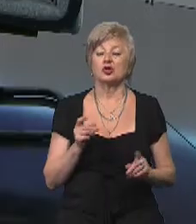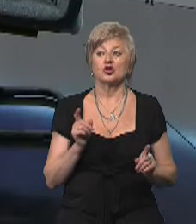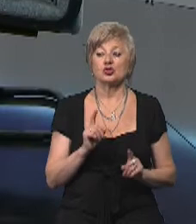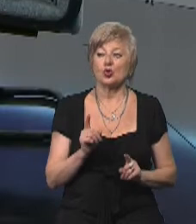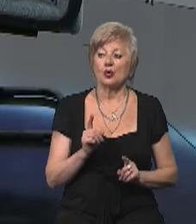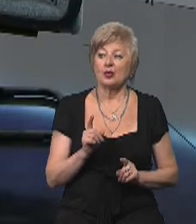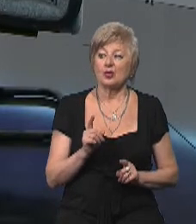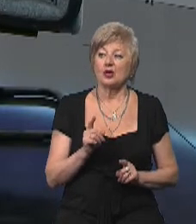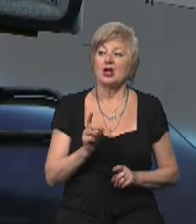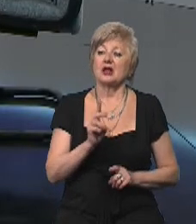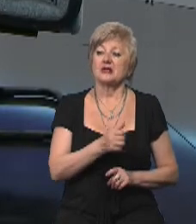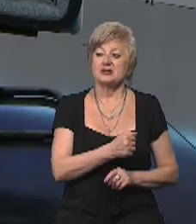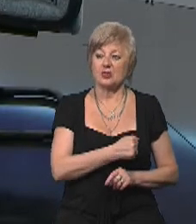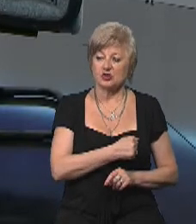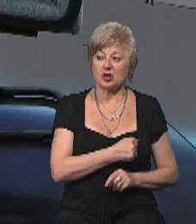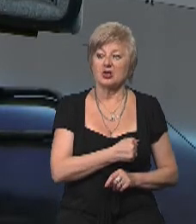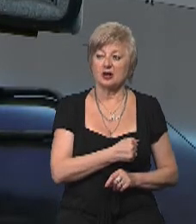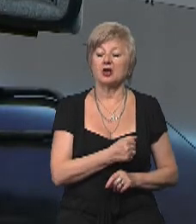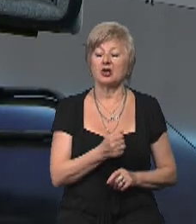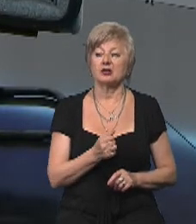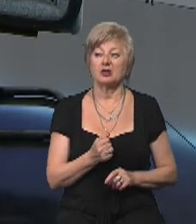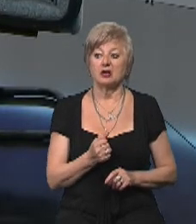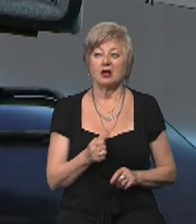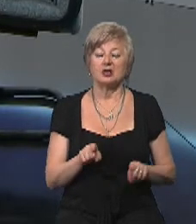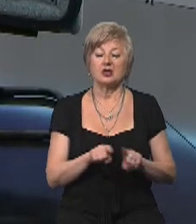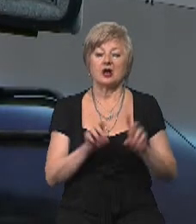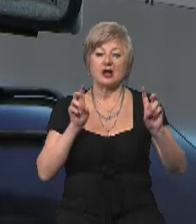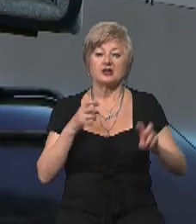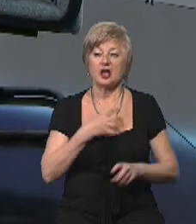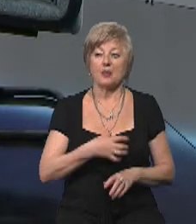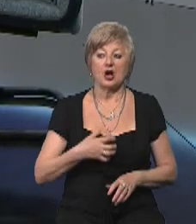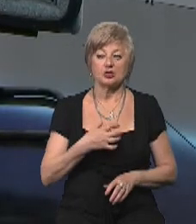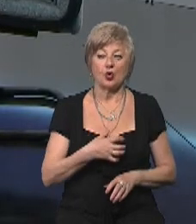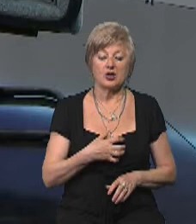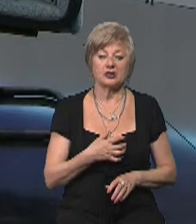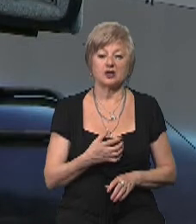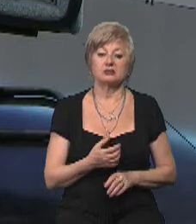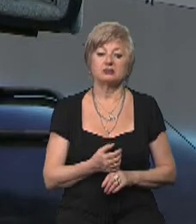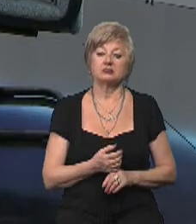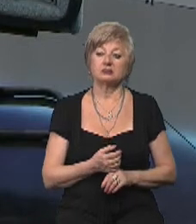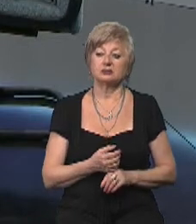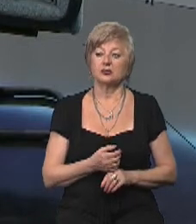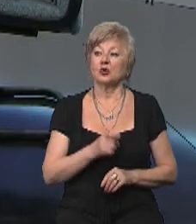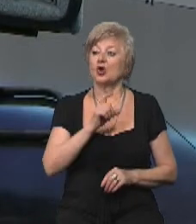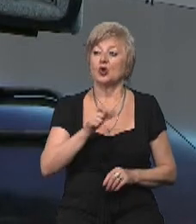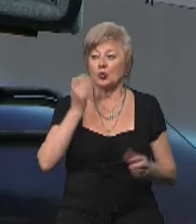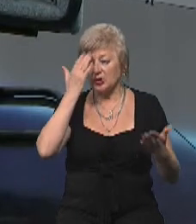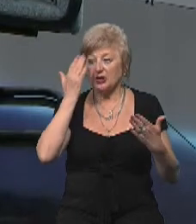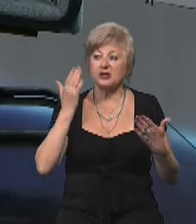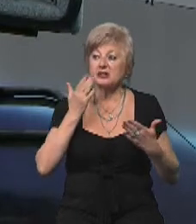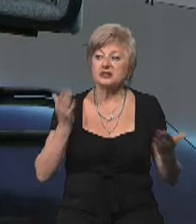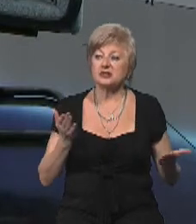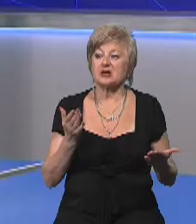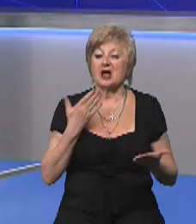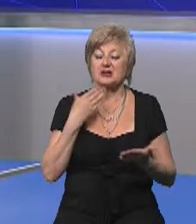тому що, к сожалению, тема така актуальна во многих сім'ях, і люди не знають своїх